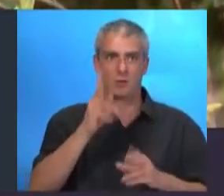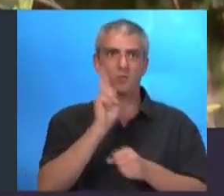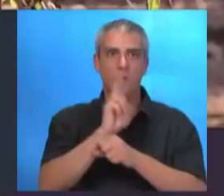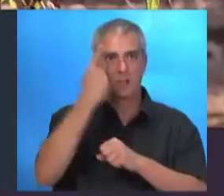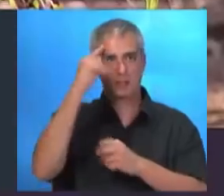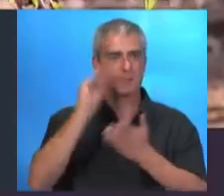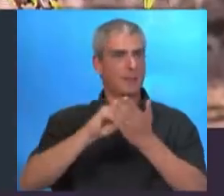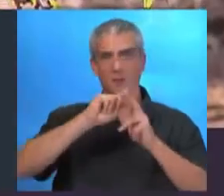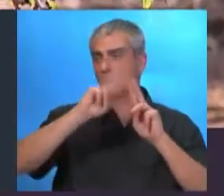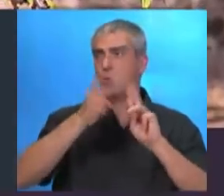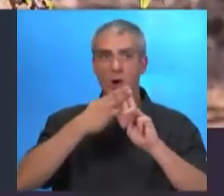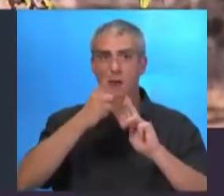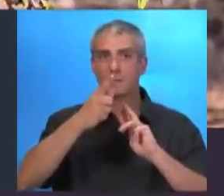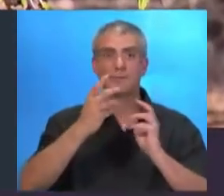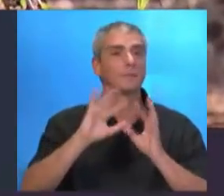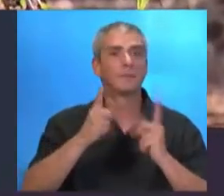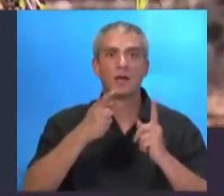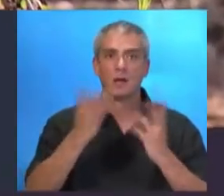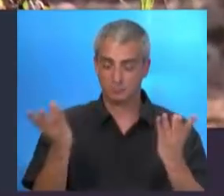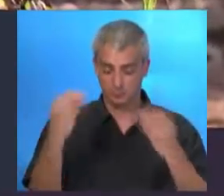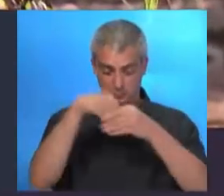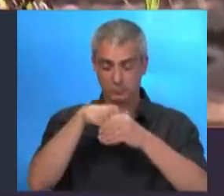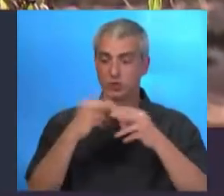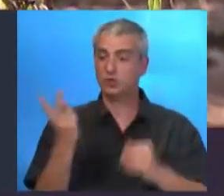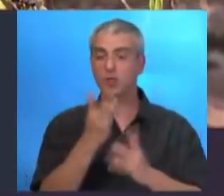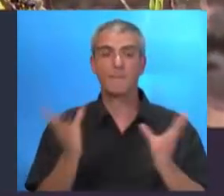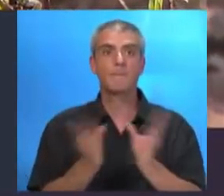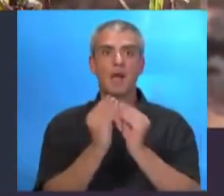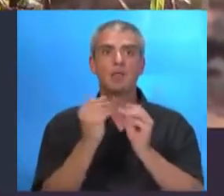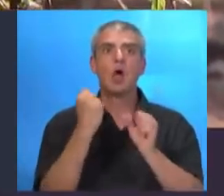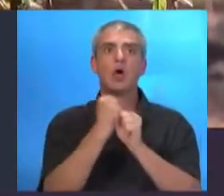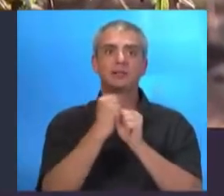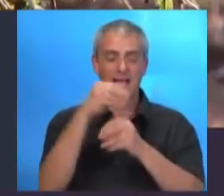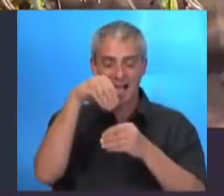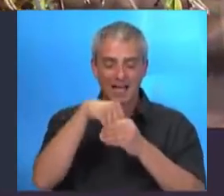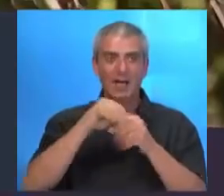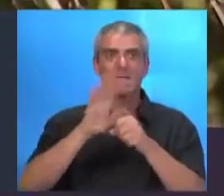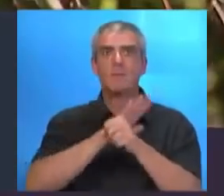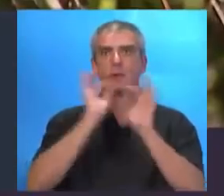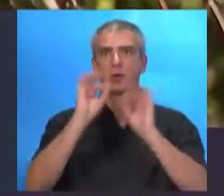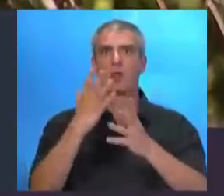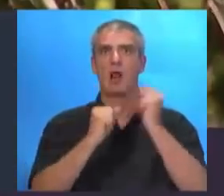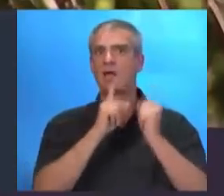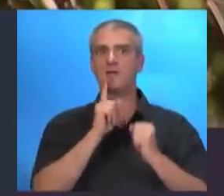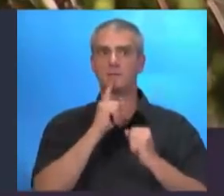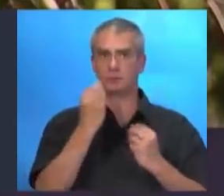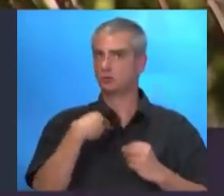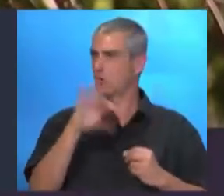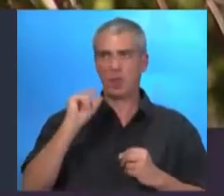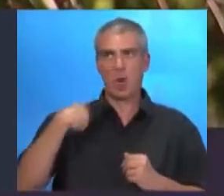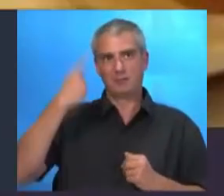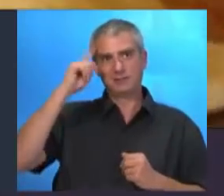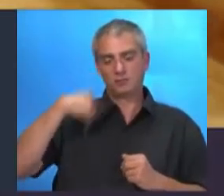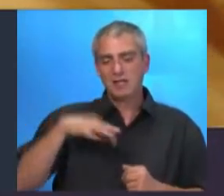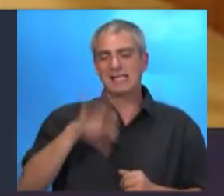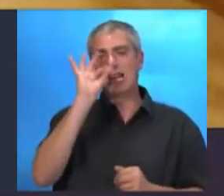בכל העולם. הקסם הוא שהקומבינציה של שניהם מביאה את ההרכב המלא של חלב אם. זה משהו שגילינו, זה לא המצאנו, אלא